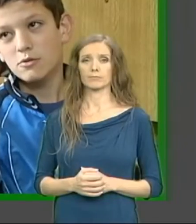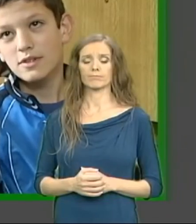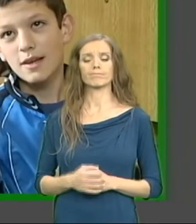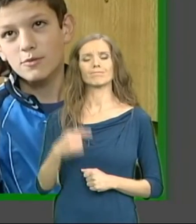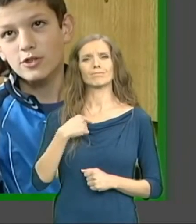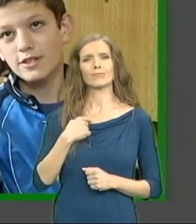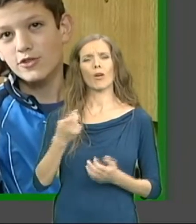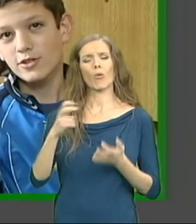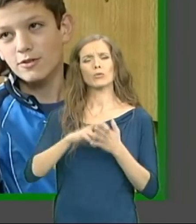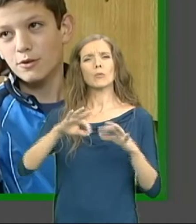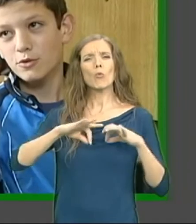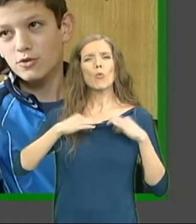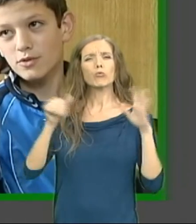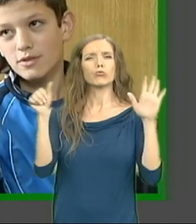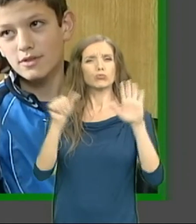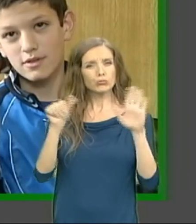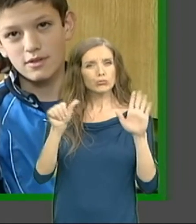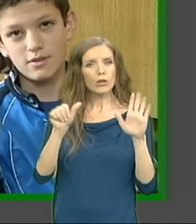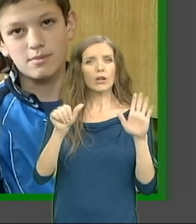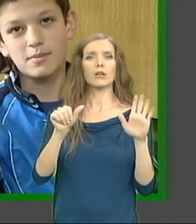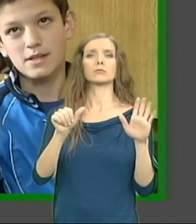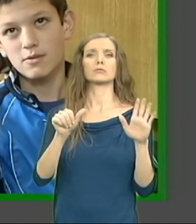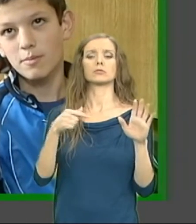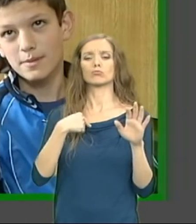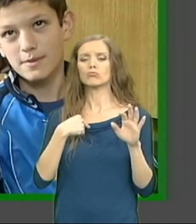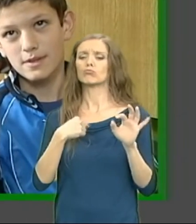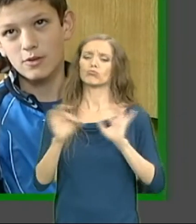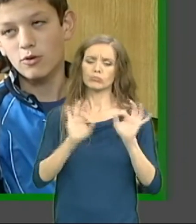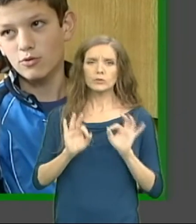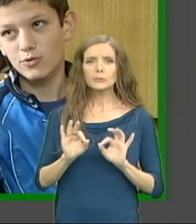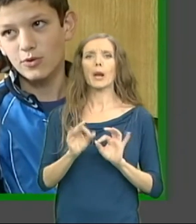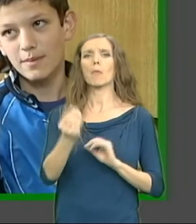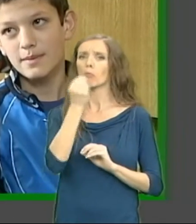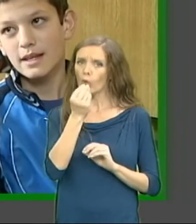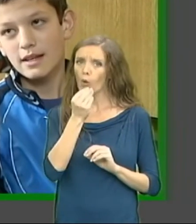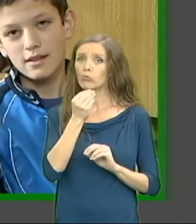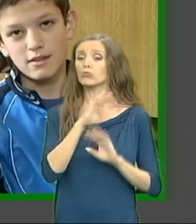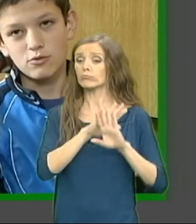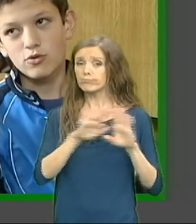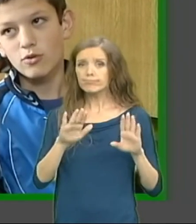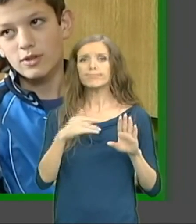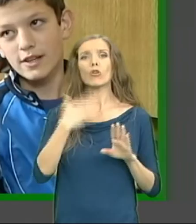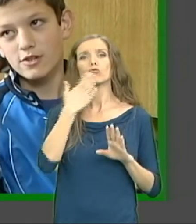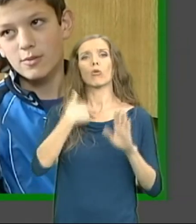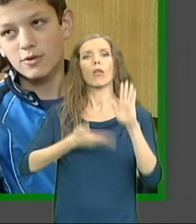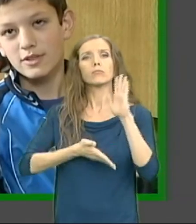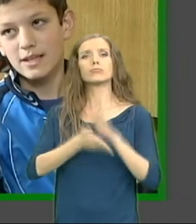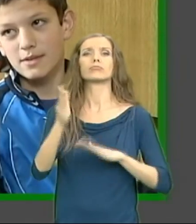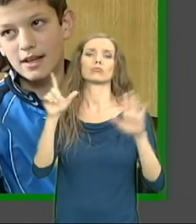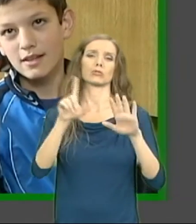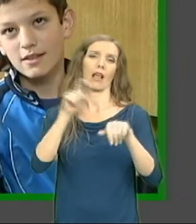Ja ustajem u 6 časova ujutru, opremim se, doručkujem, u školu krećem